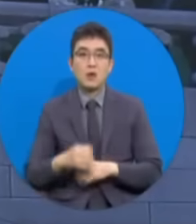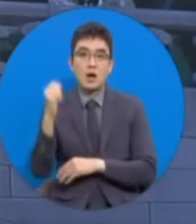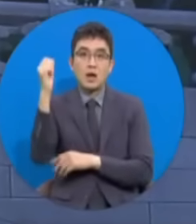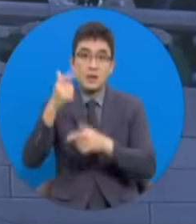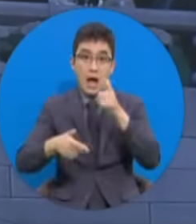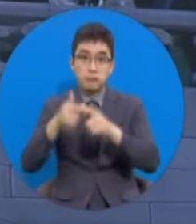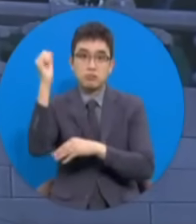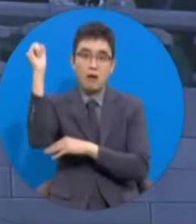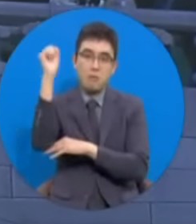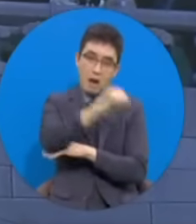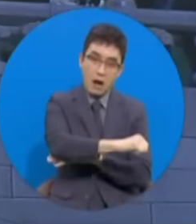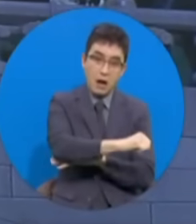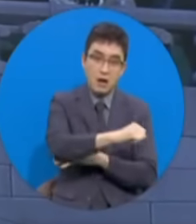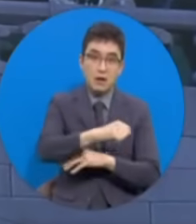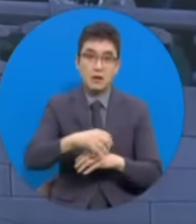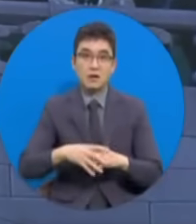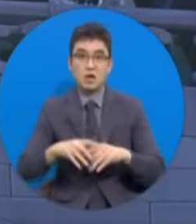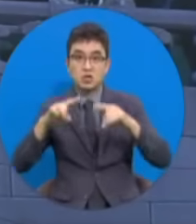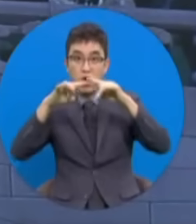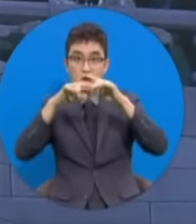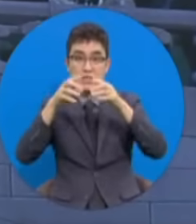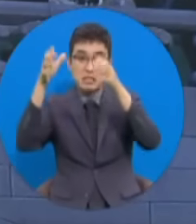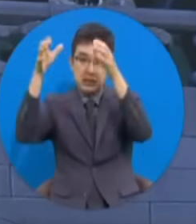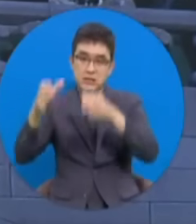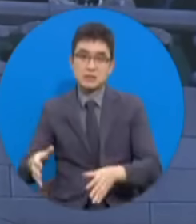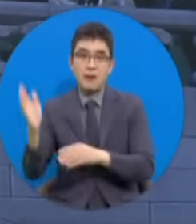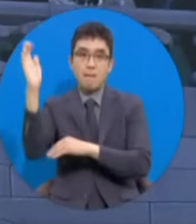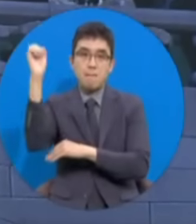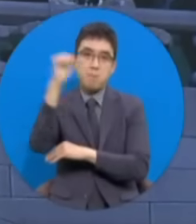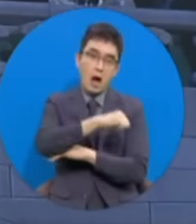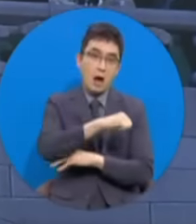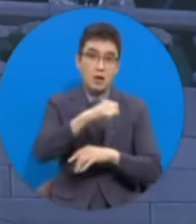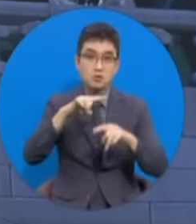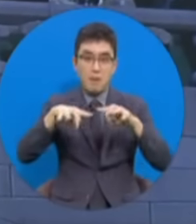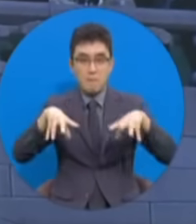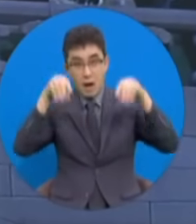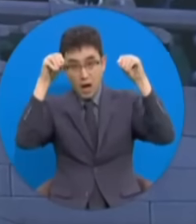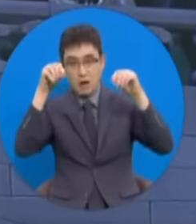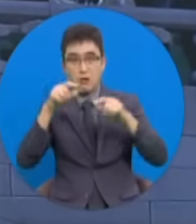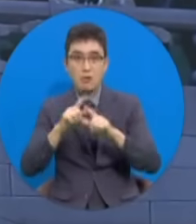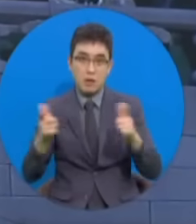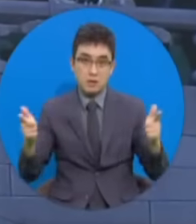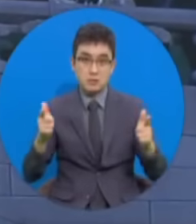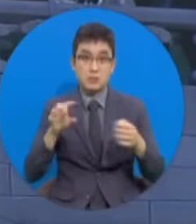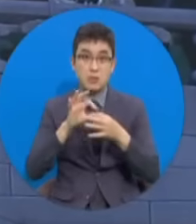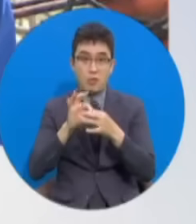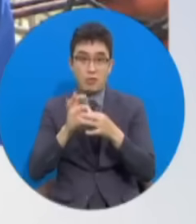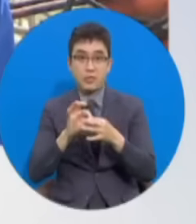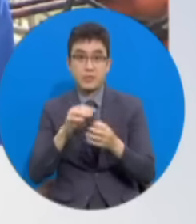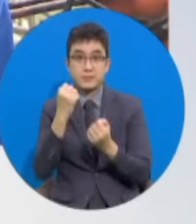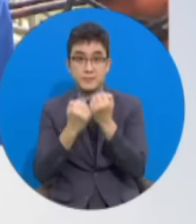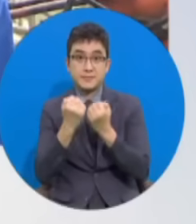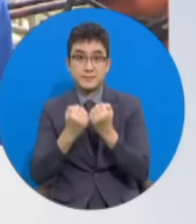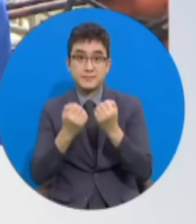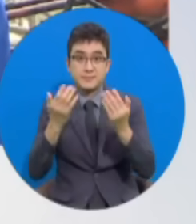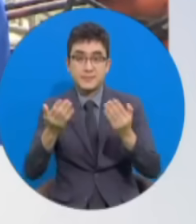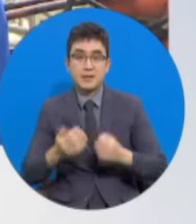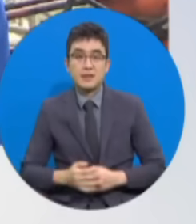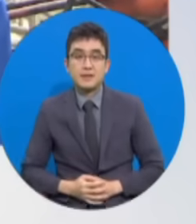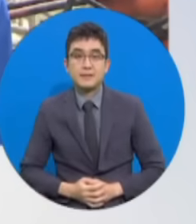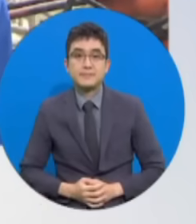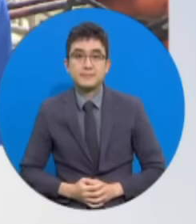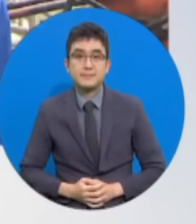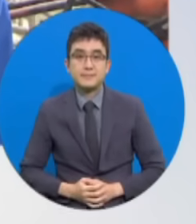대규모 정전 사태도 있었다고 합니다. 현장에 우리 취재 기자가 나가 있는데 현장 상황은 어떤지